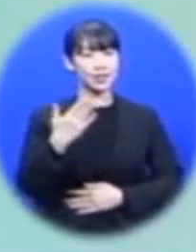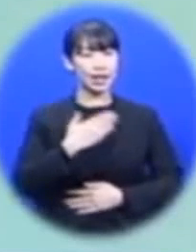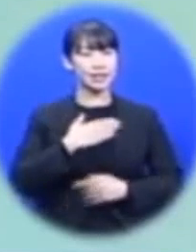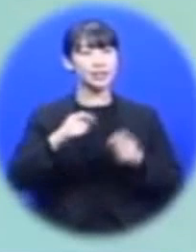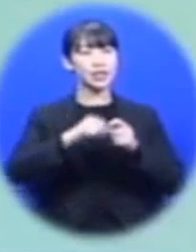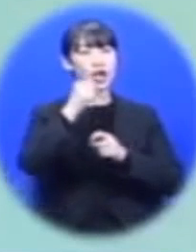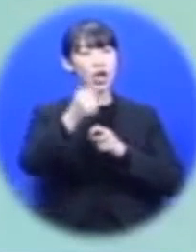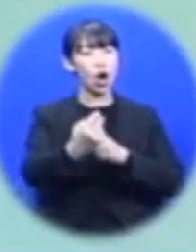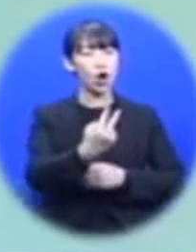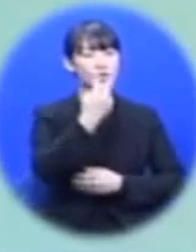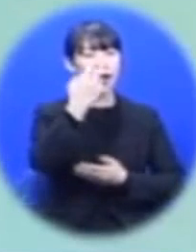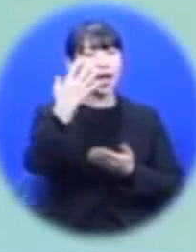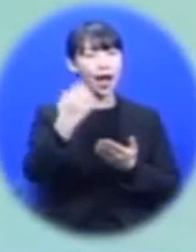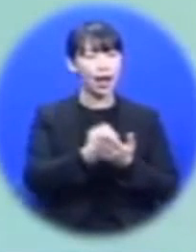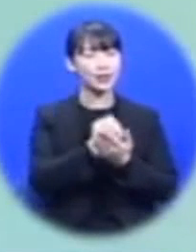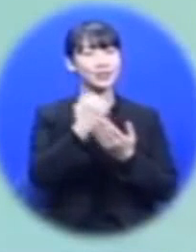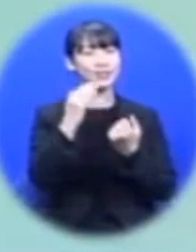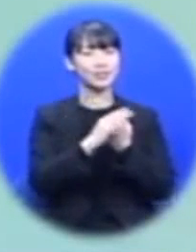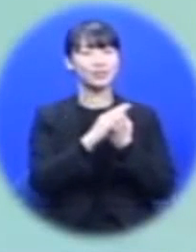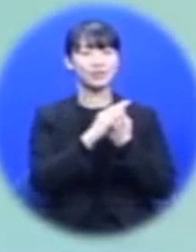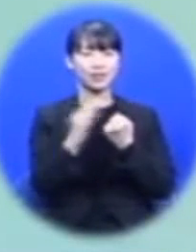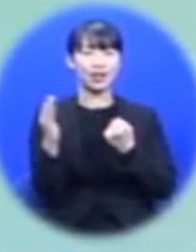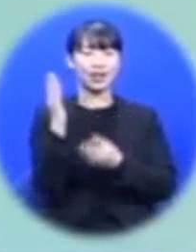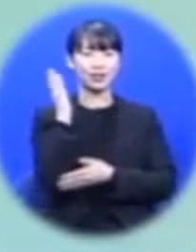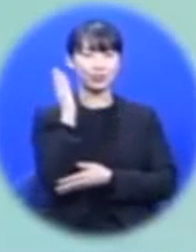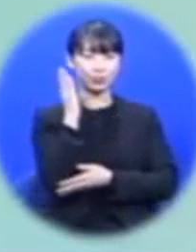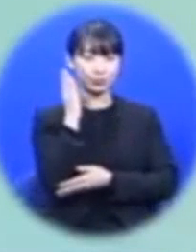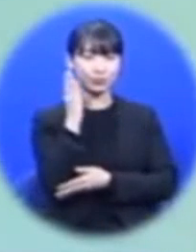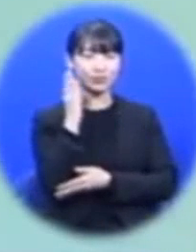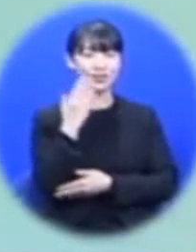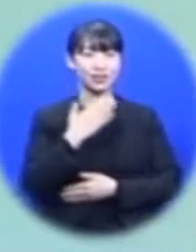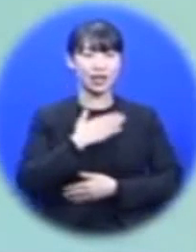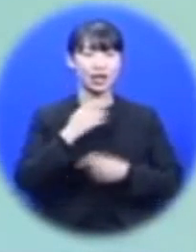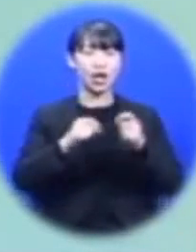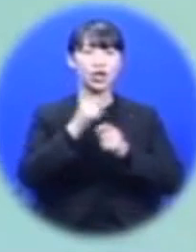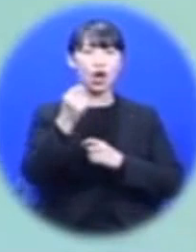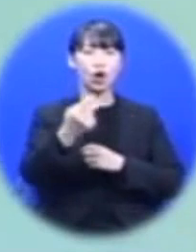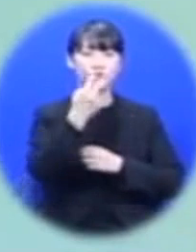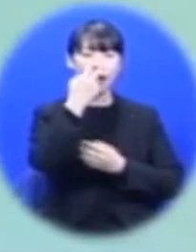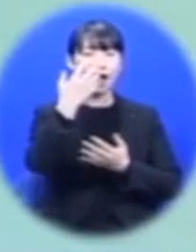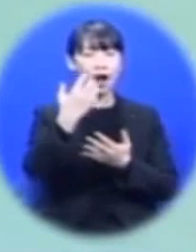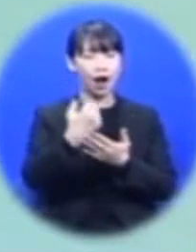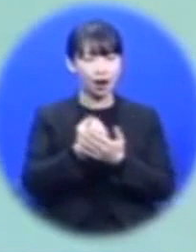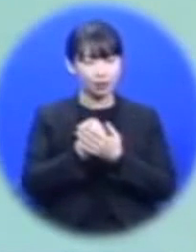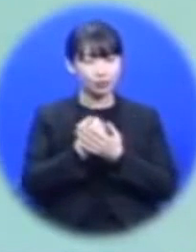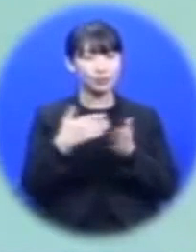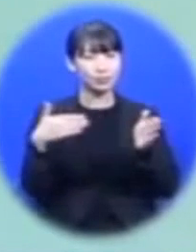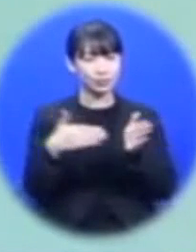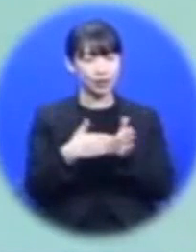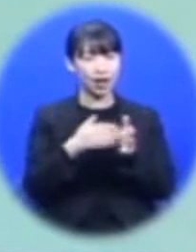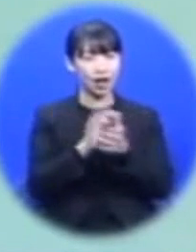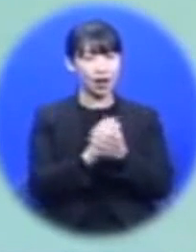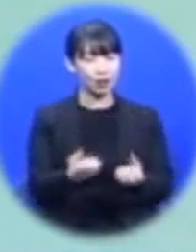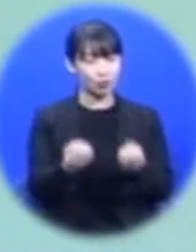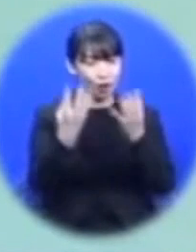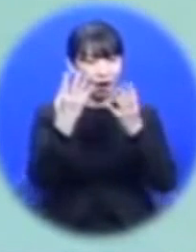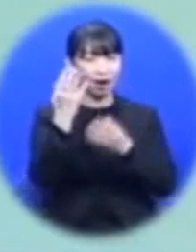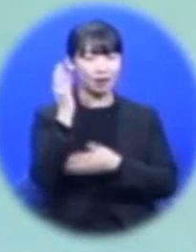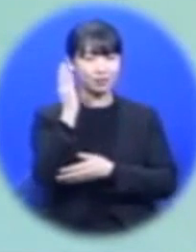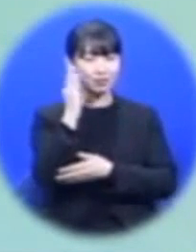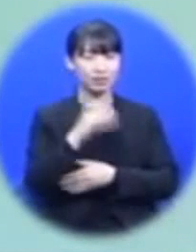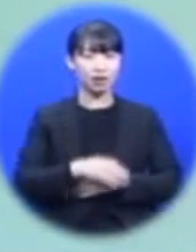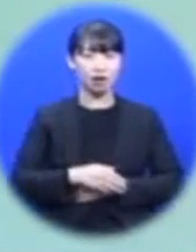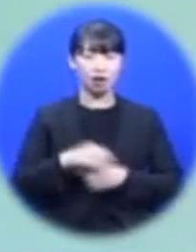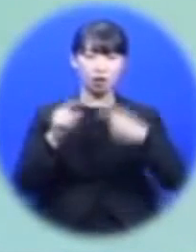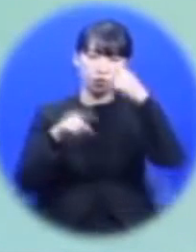영원한 생명을 가졌기 때문입니다 나는 영생을 가지고 있기 때문에 할렐루야 이러니까